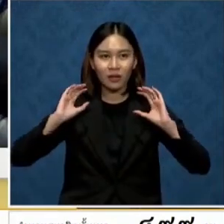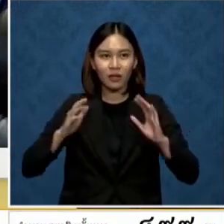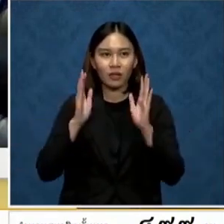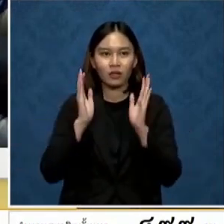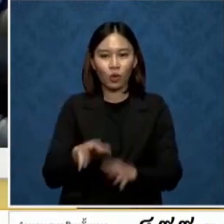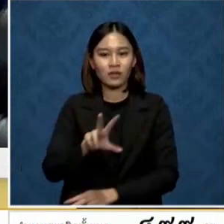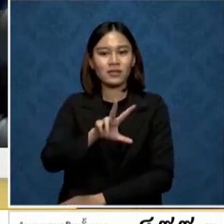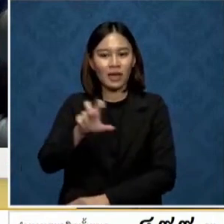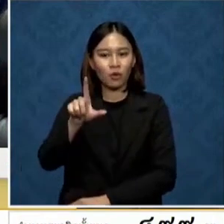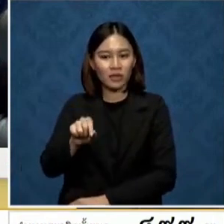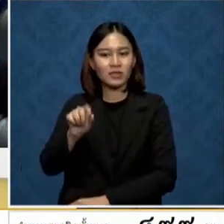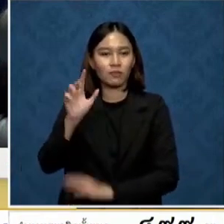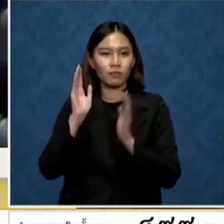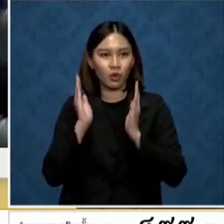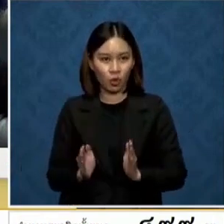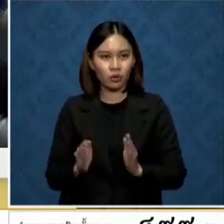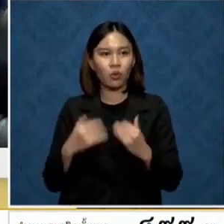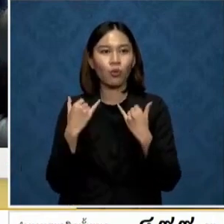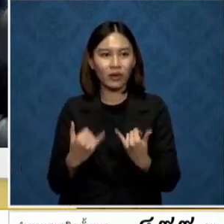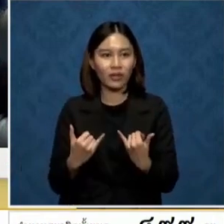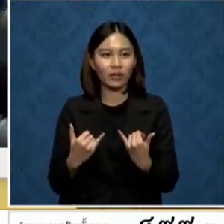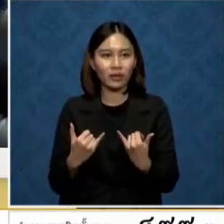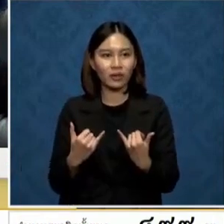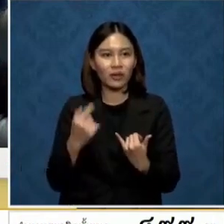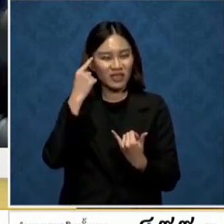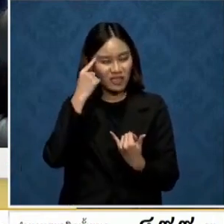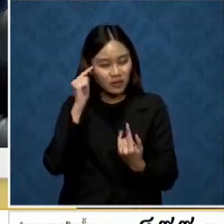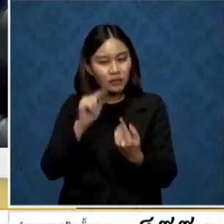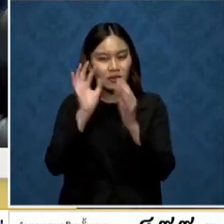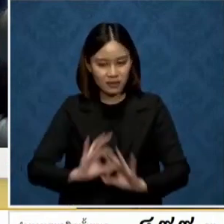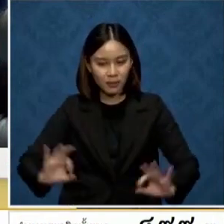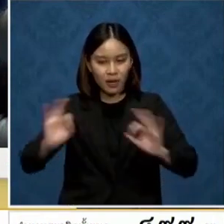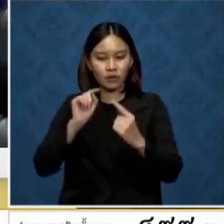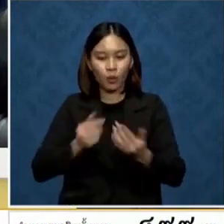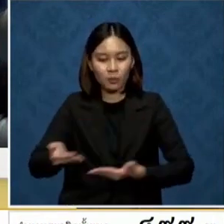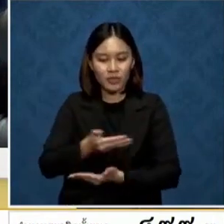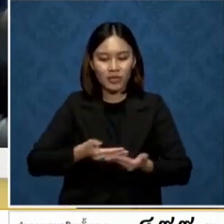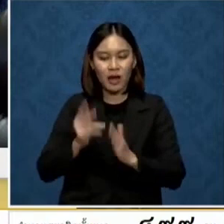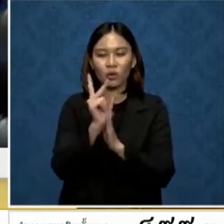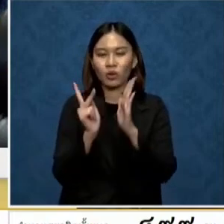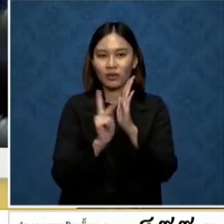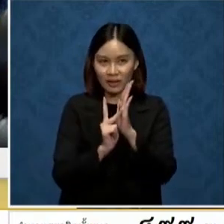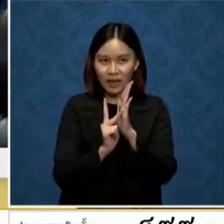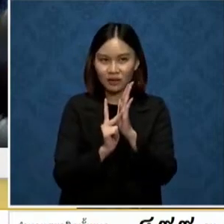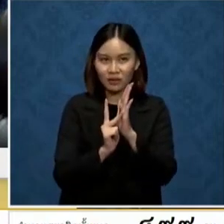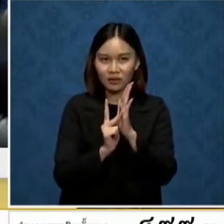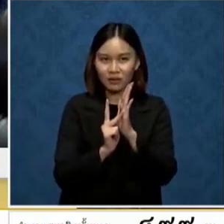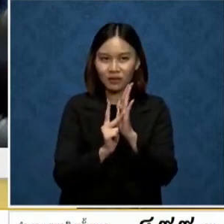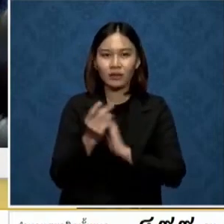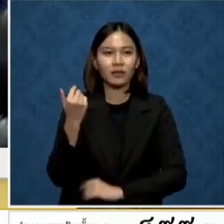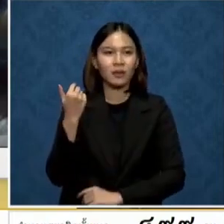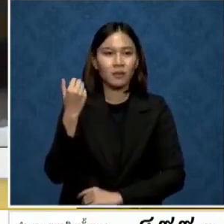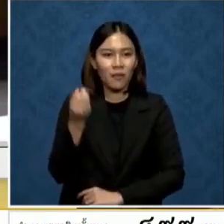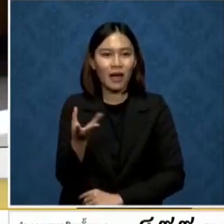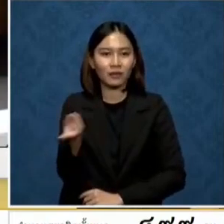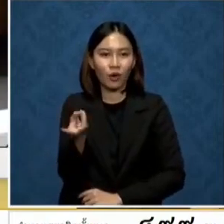อยู่ 320คนเนี่ยวันนี้ให้ความสำคัญกับการพิจารณากฎหมายมากักแค่ไหน